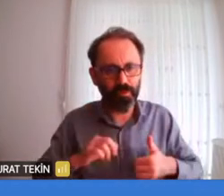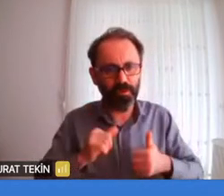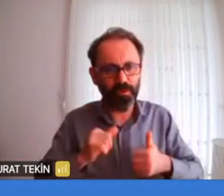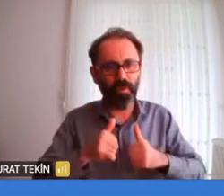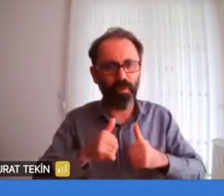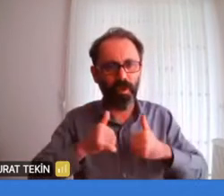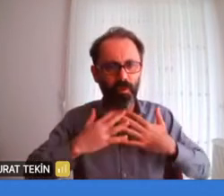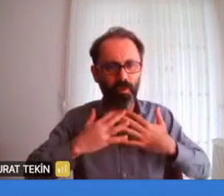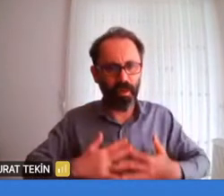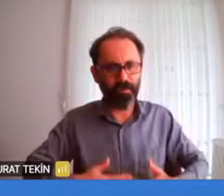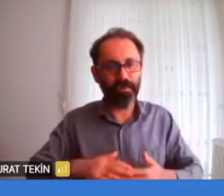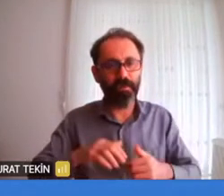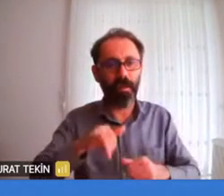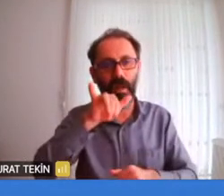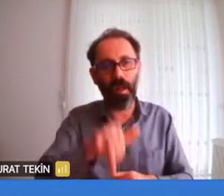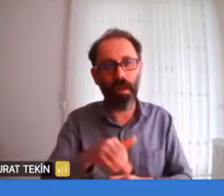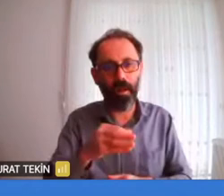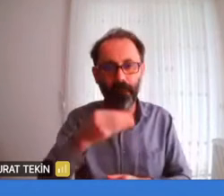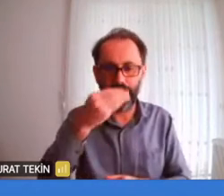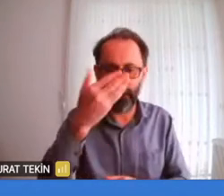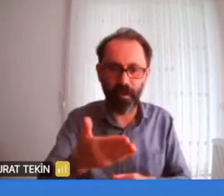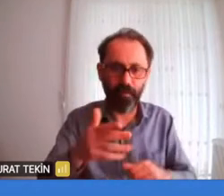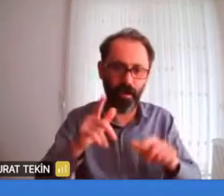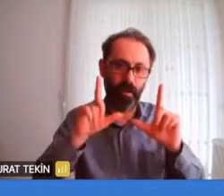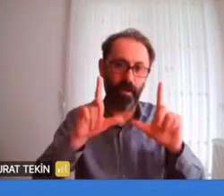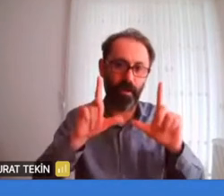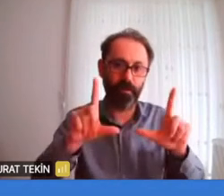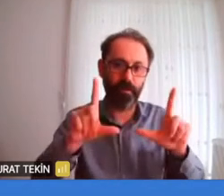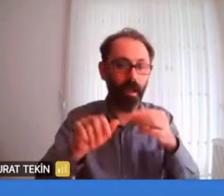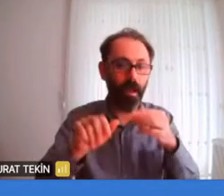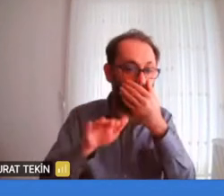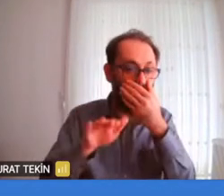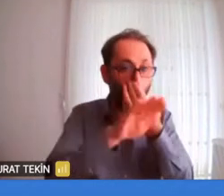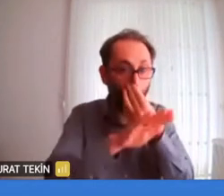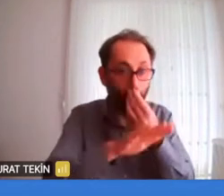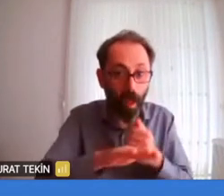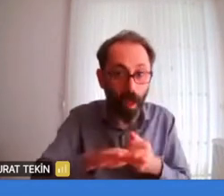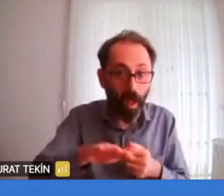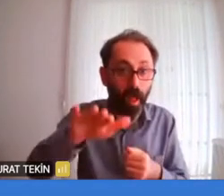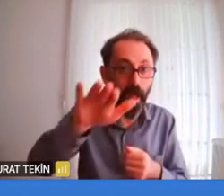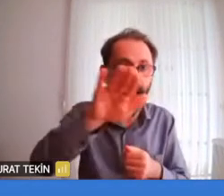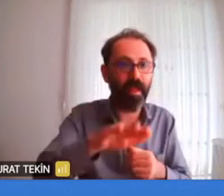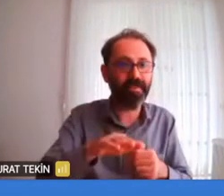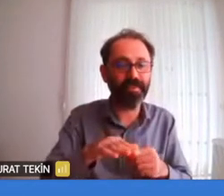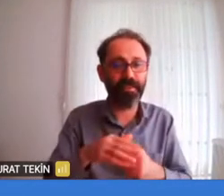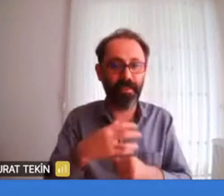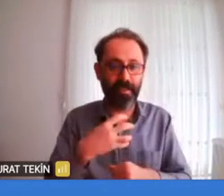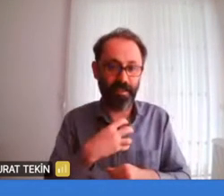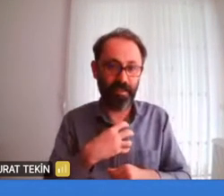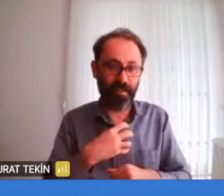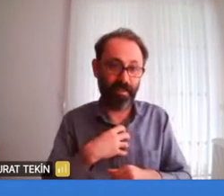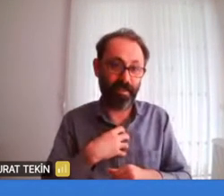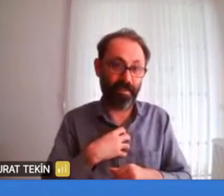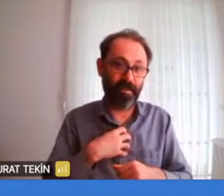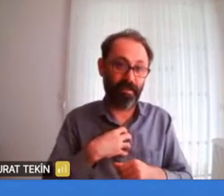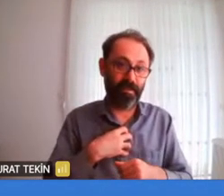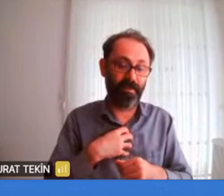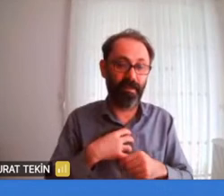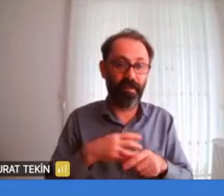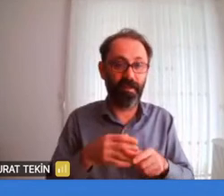ilgi var. Herkes bu takımla maç yapmak ister. Herkes bu takımla haber yapmak ister. Bu da bizler için